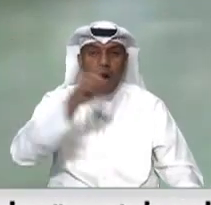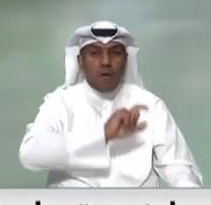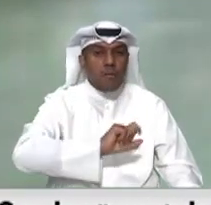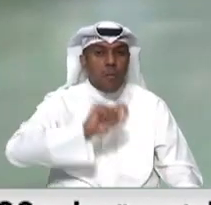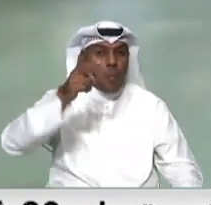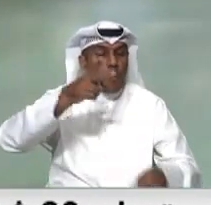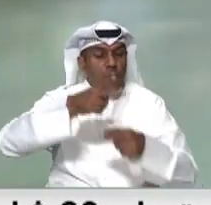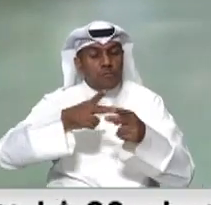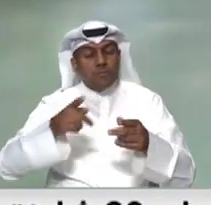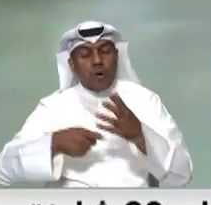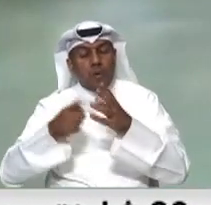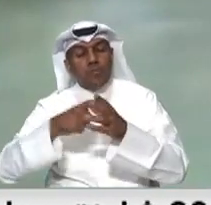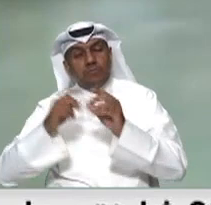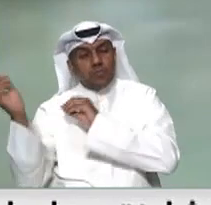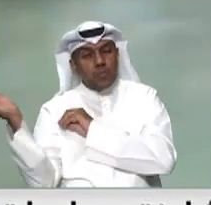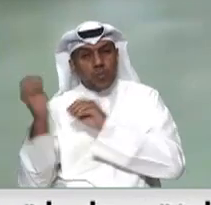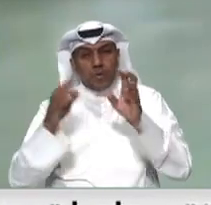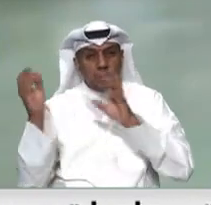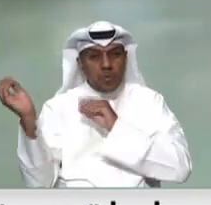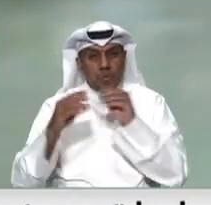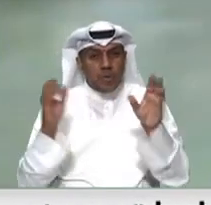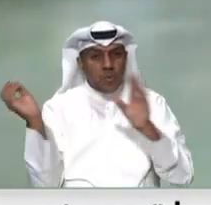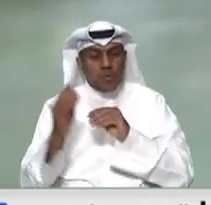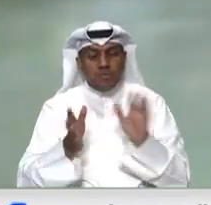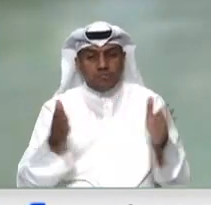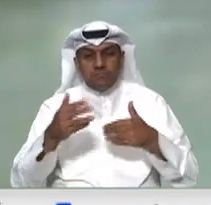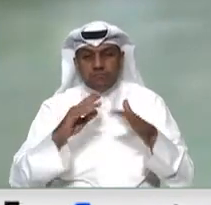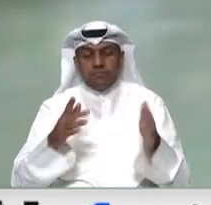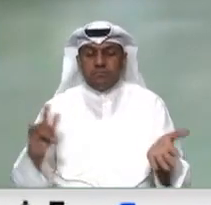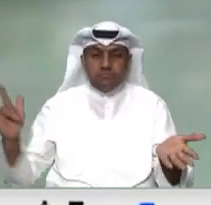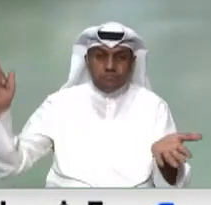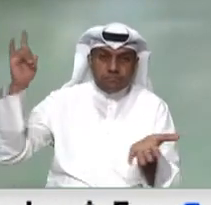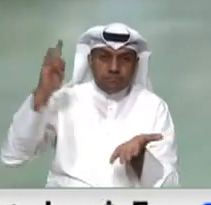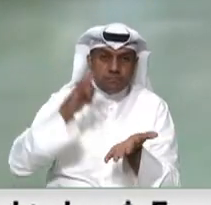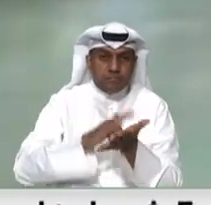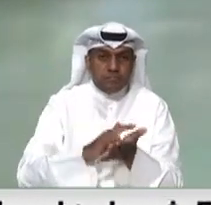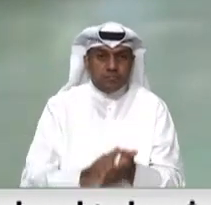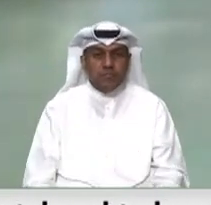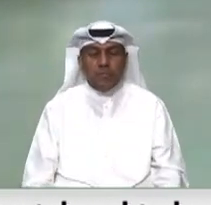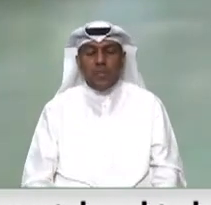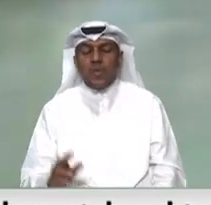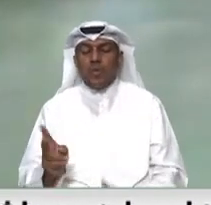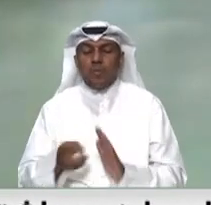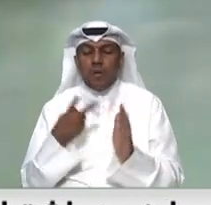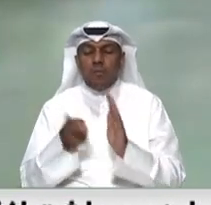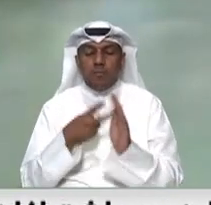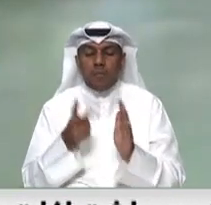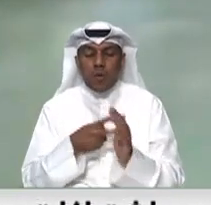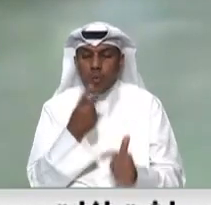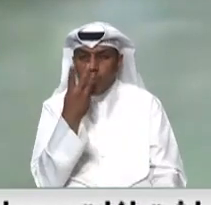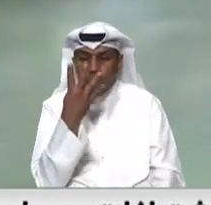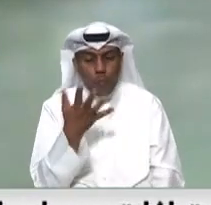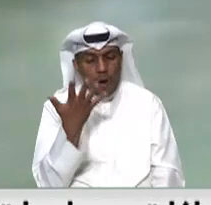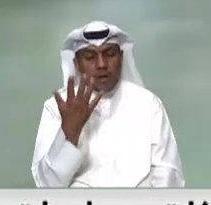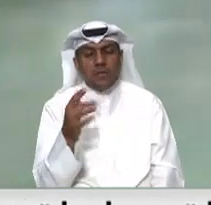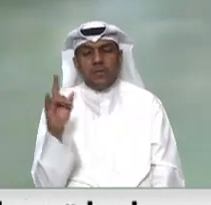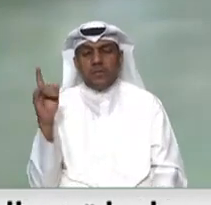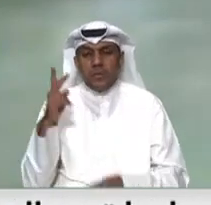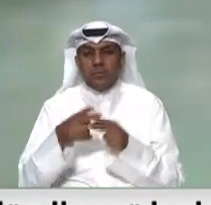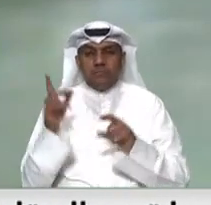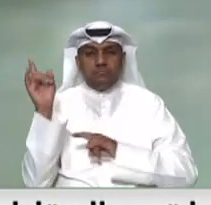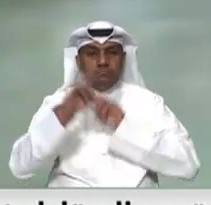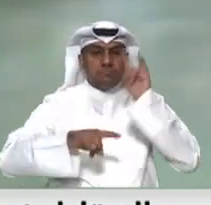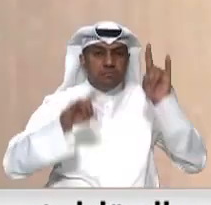بادرت بالاستجابة وأرسلت إلينا القافلة أو عدة قوافل منها المهمات